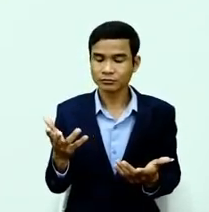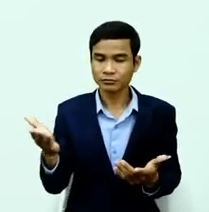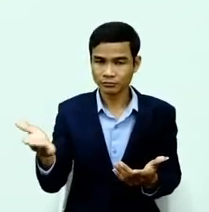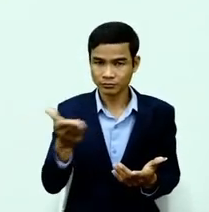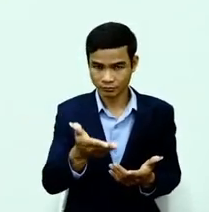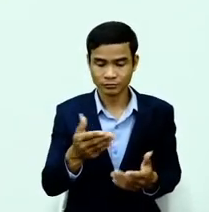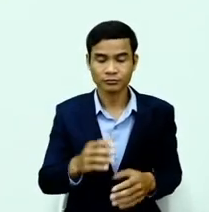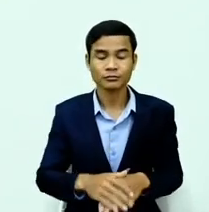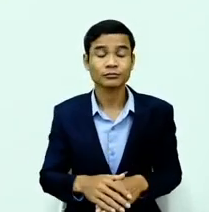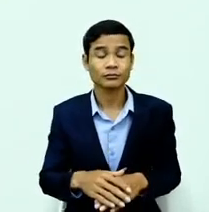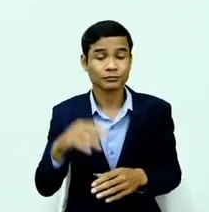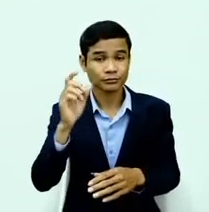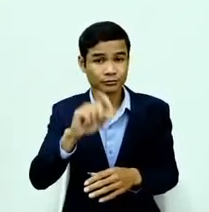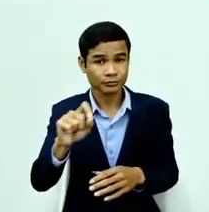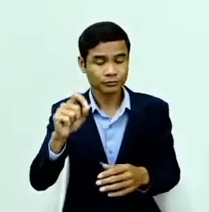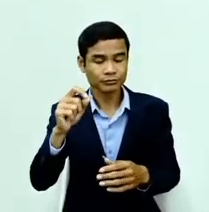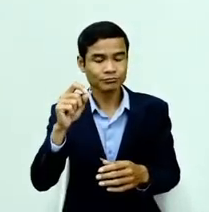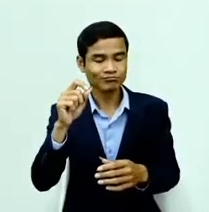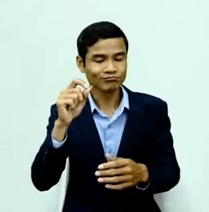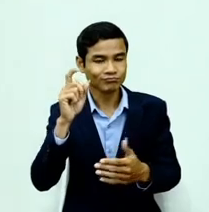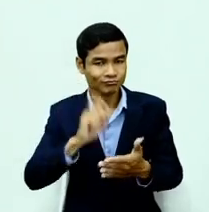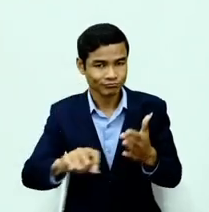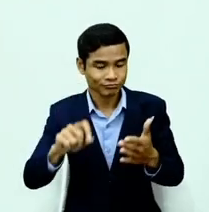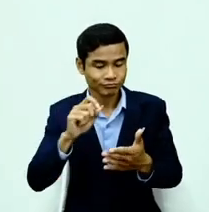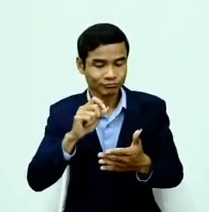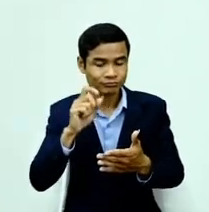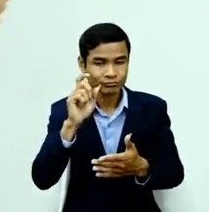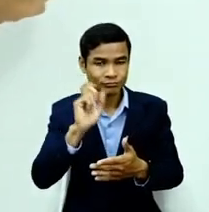cha bompeing avai khlae